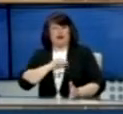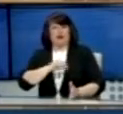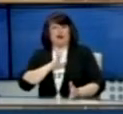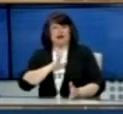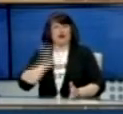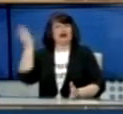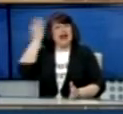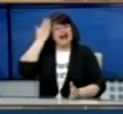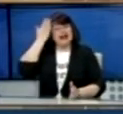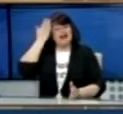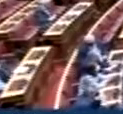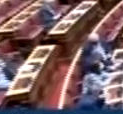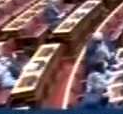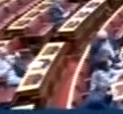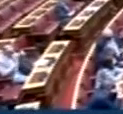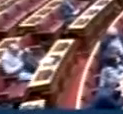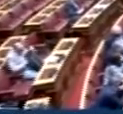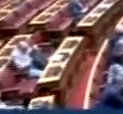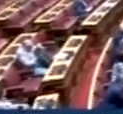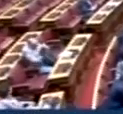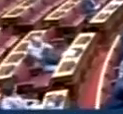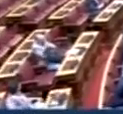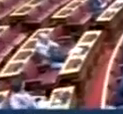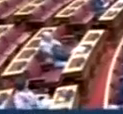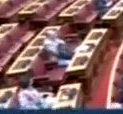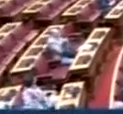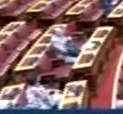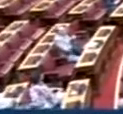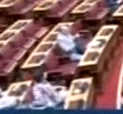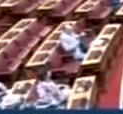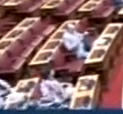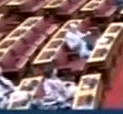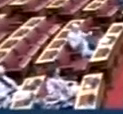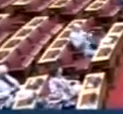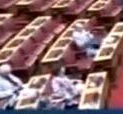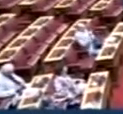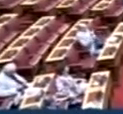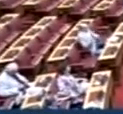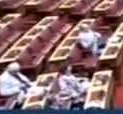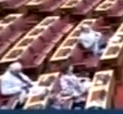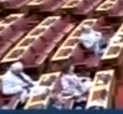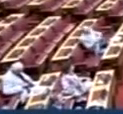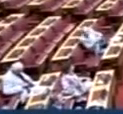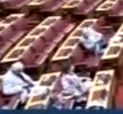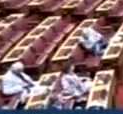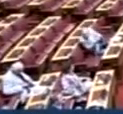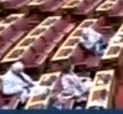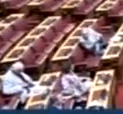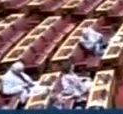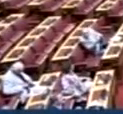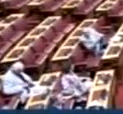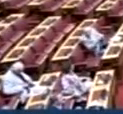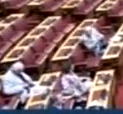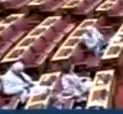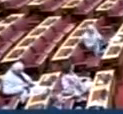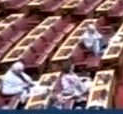ζήσατε περισσότερο έντονα και εσείς από κάθε άλλον στη χώρα μας το Μάρτιο του 2020, την πανδημία, την